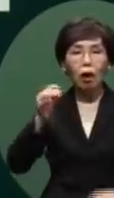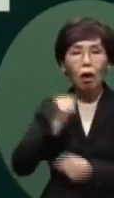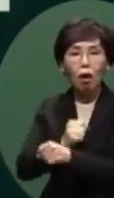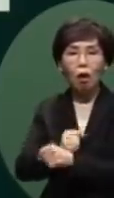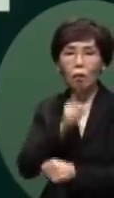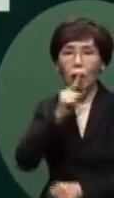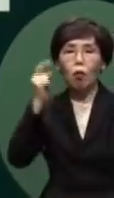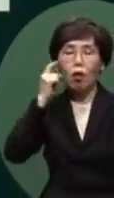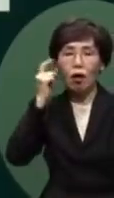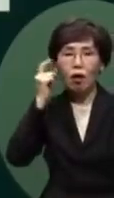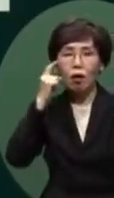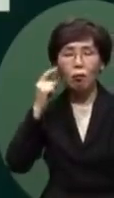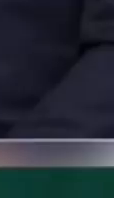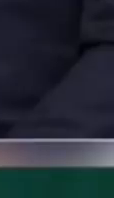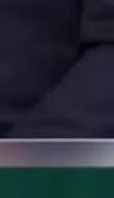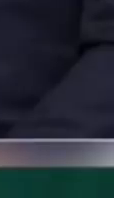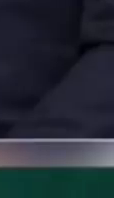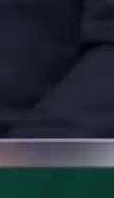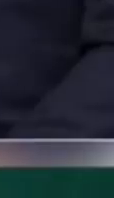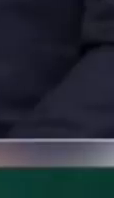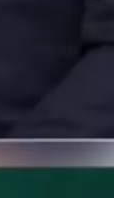말씀입니다.